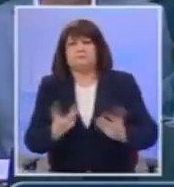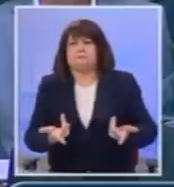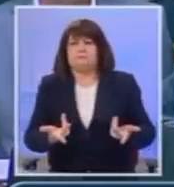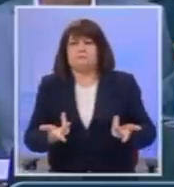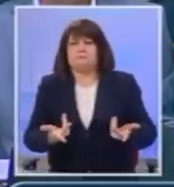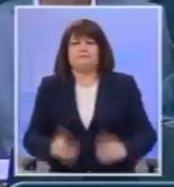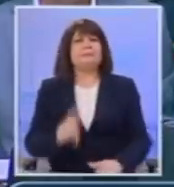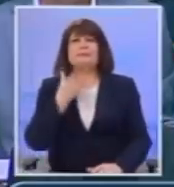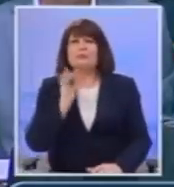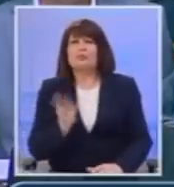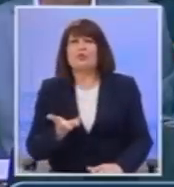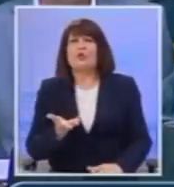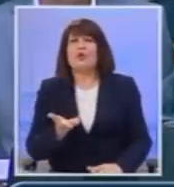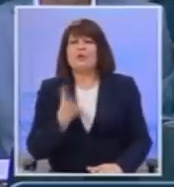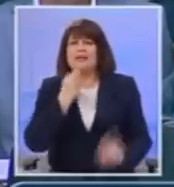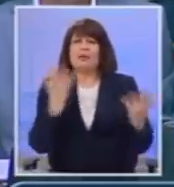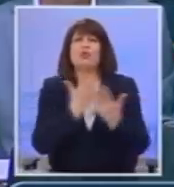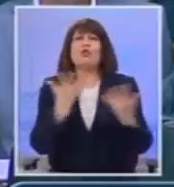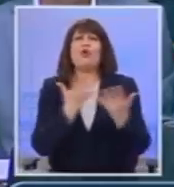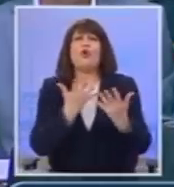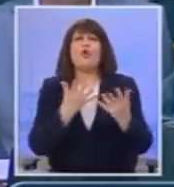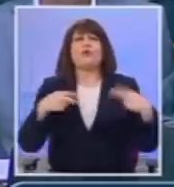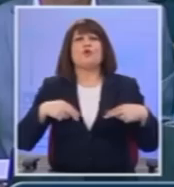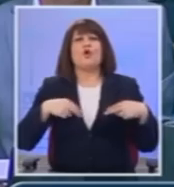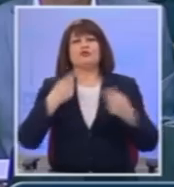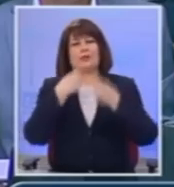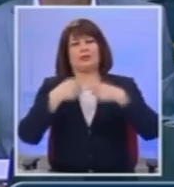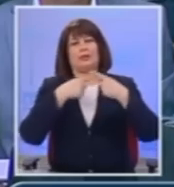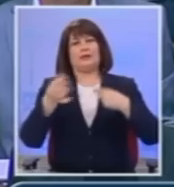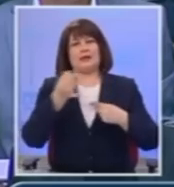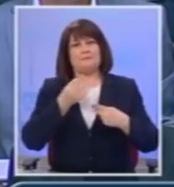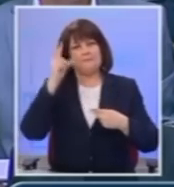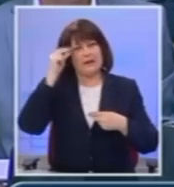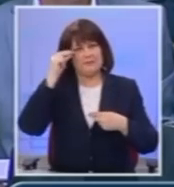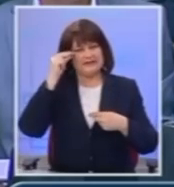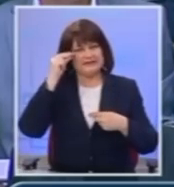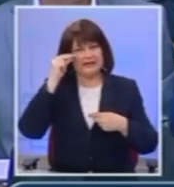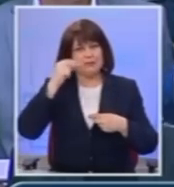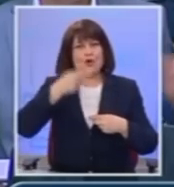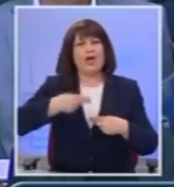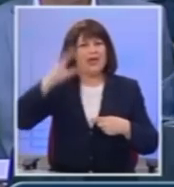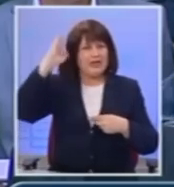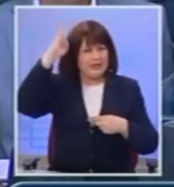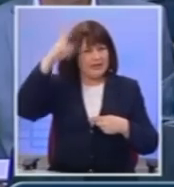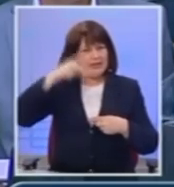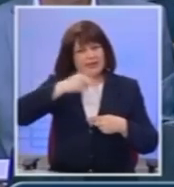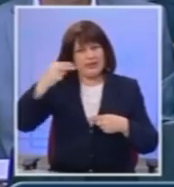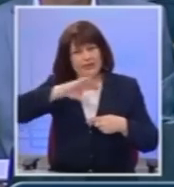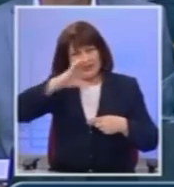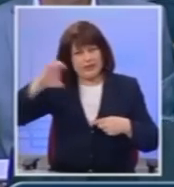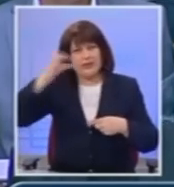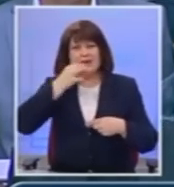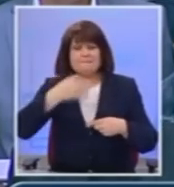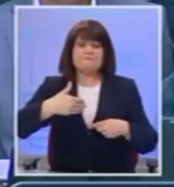μια δικαιολογία ασαφής του κύριου Υπουργού προς το Πανεπιστήμιο της Θράκης και σε άλλα πανεπιστήμια, ότι θα